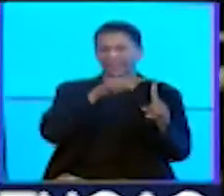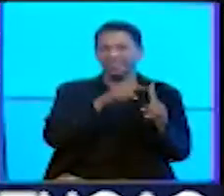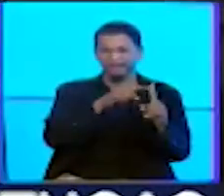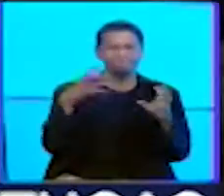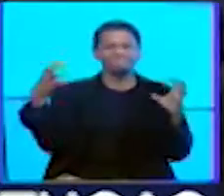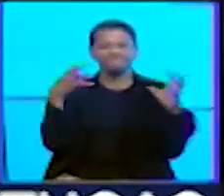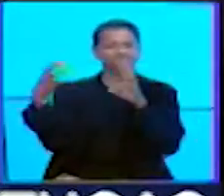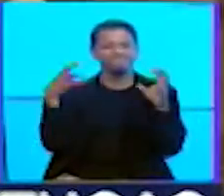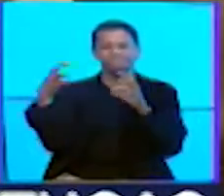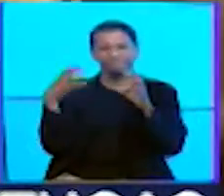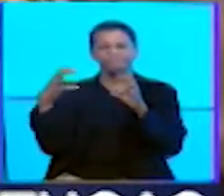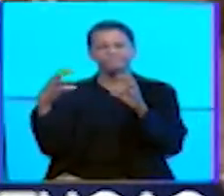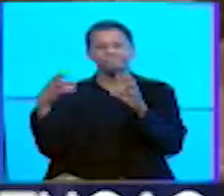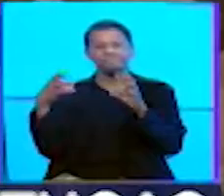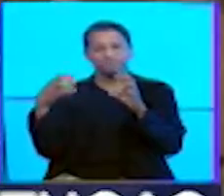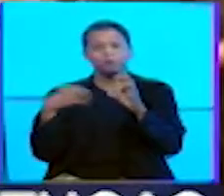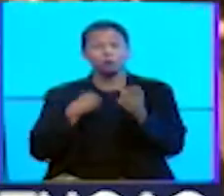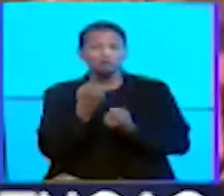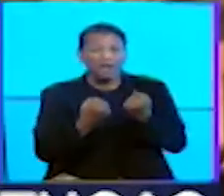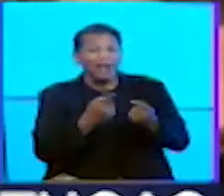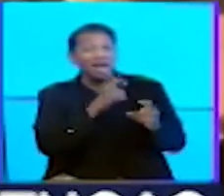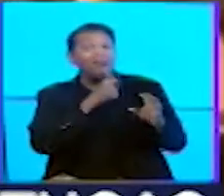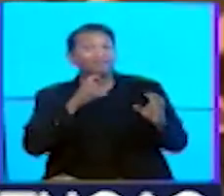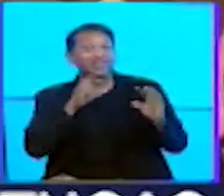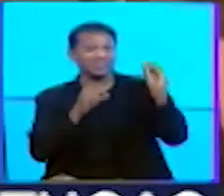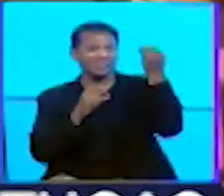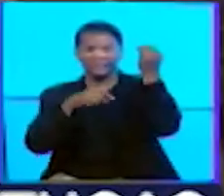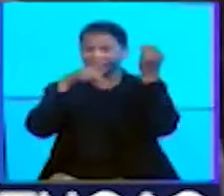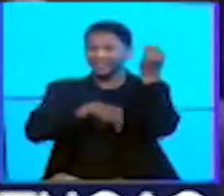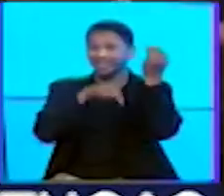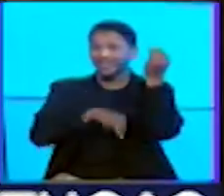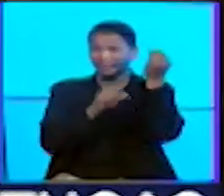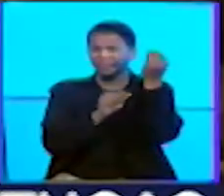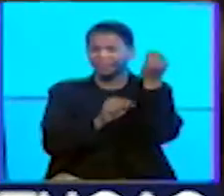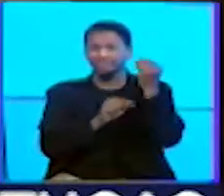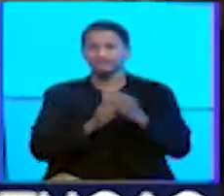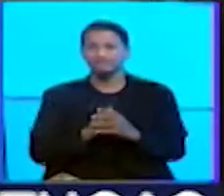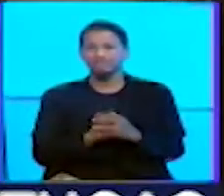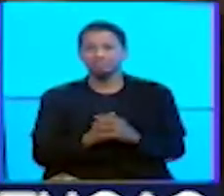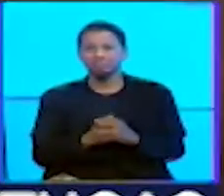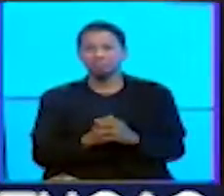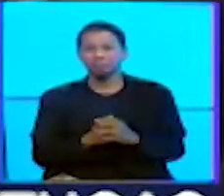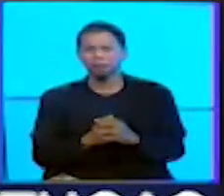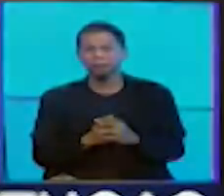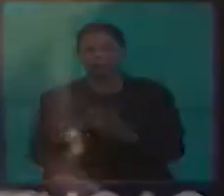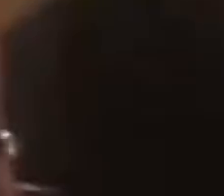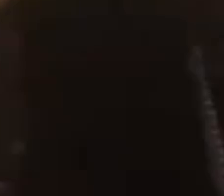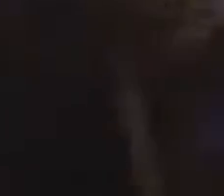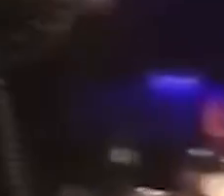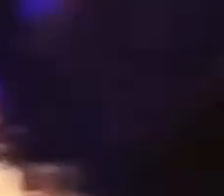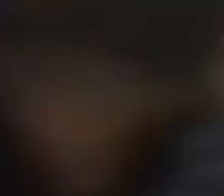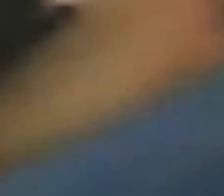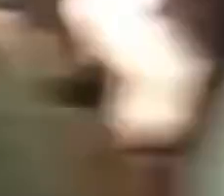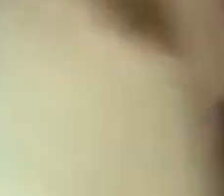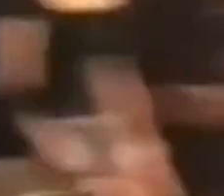dalam razia tempat usaha di Kebayoran Baru Jakarta Selatan pada minggu dinihari petugas merazia Cafe karena nekat buka